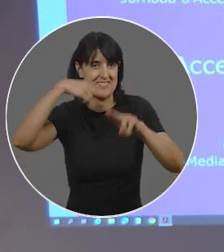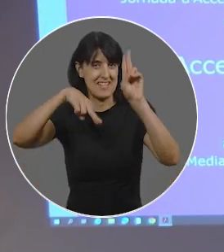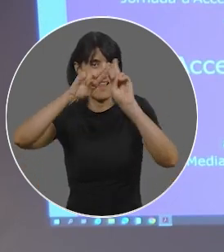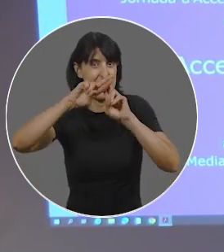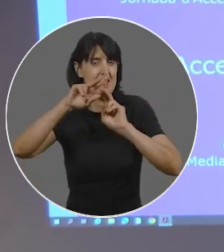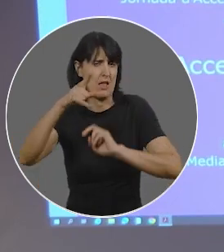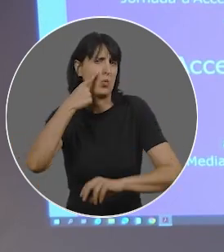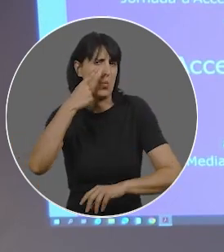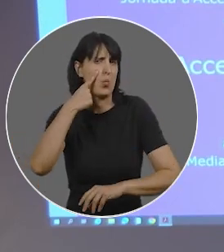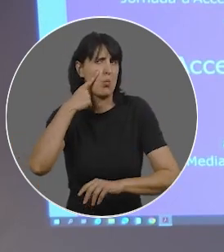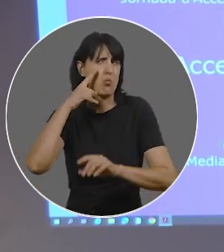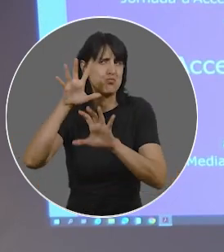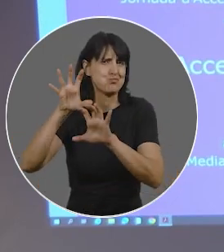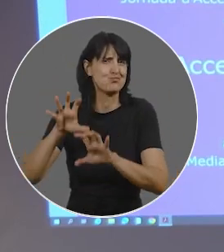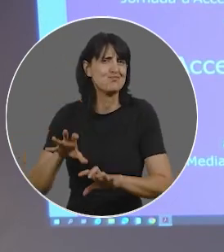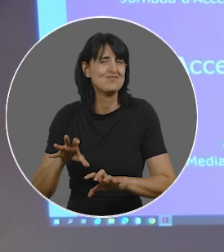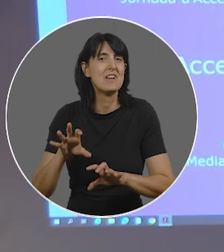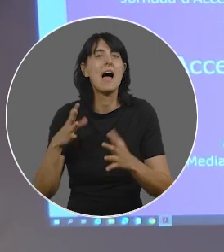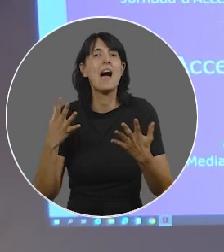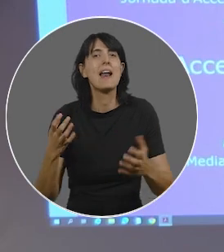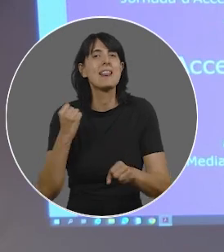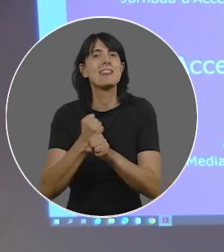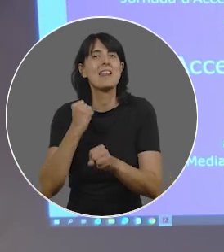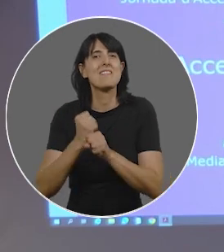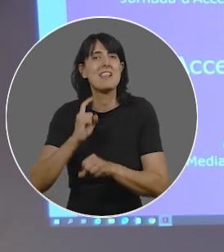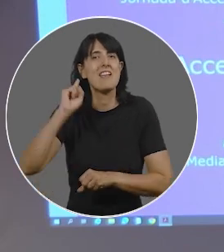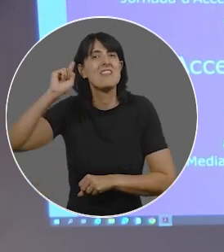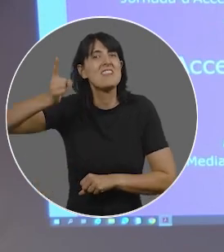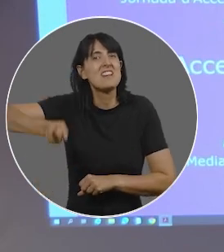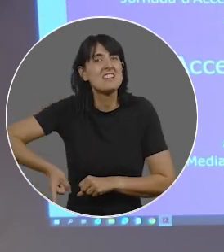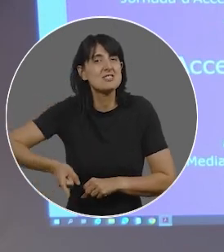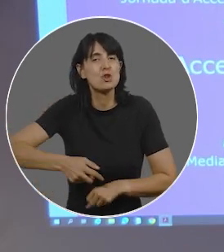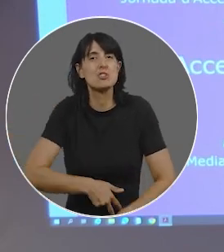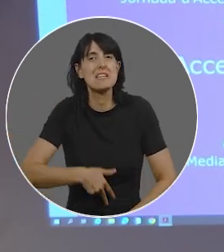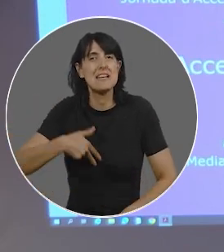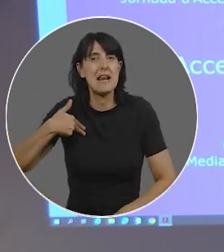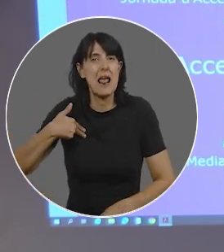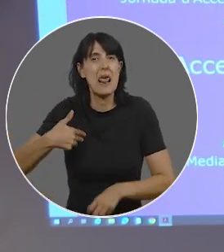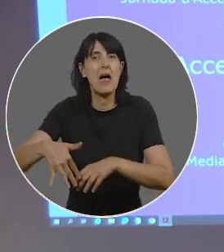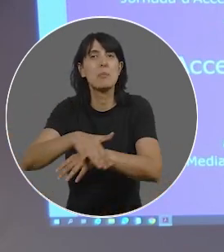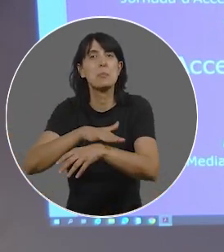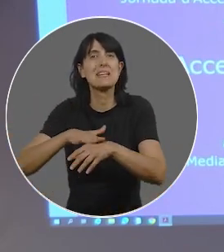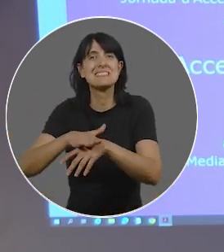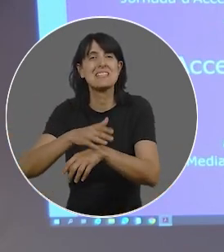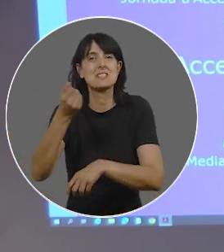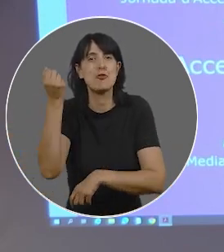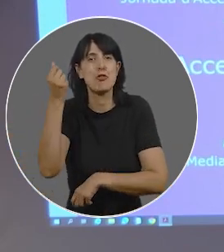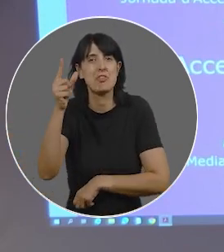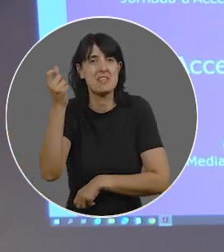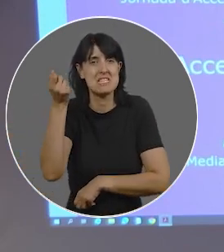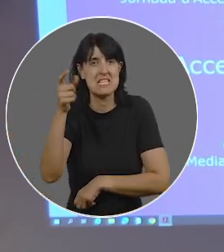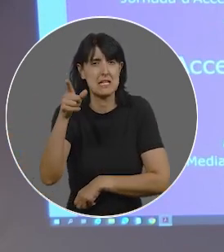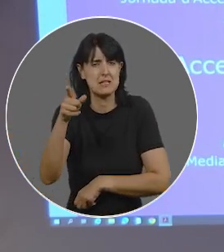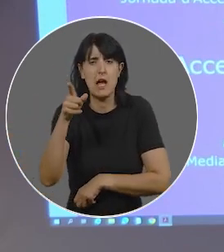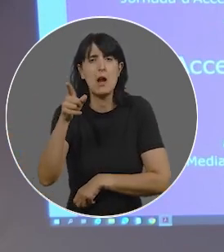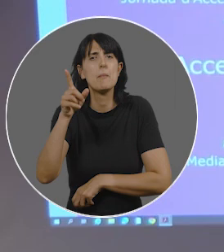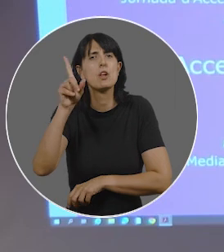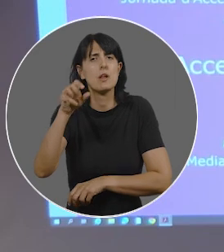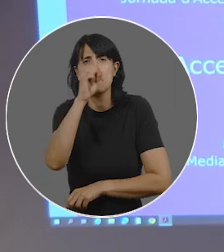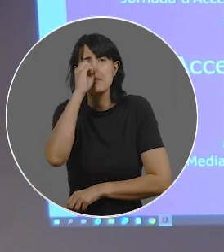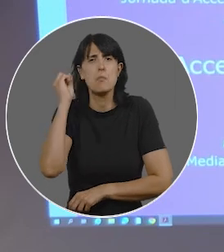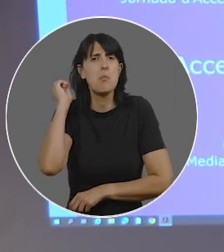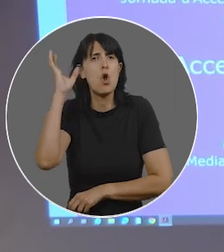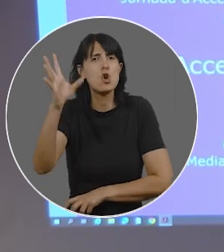ja la coneixeu, ara he de dir que està treballant a la Direcció General d'Administració Digital, però que ha treballat